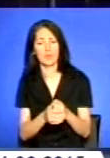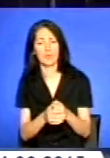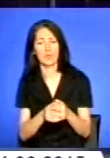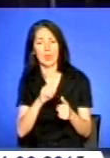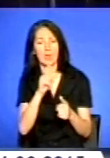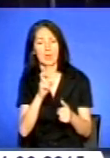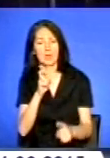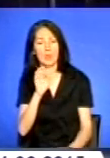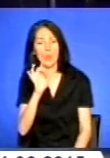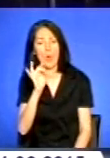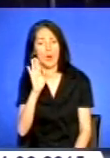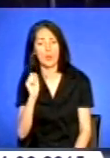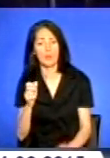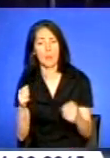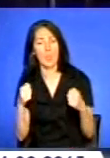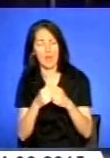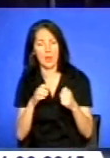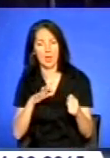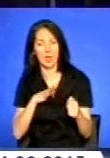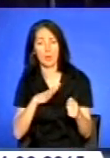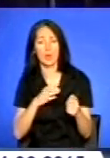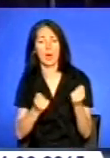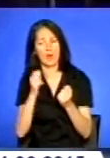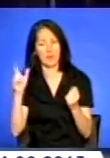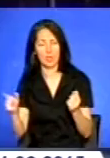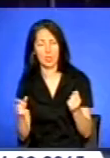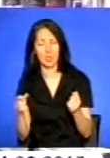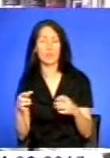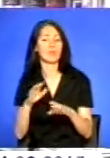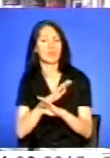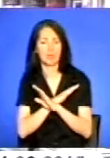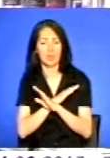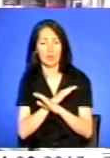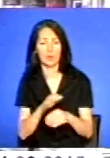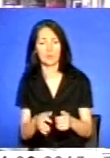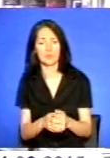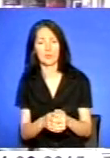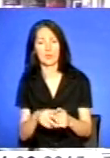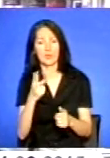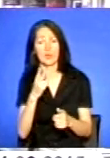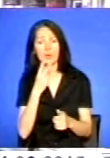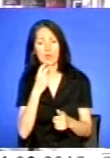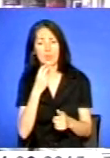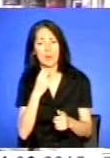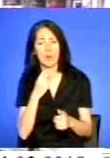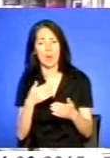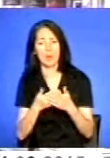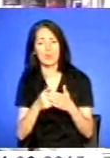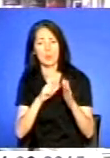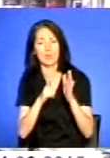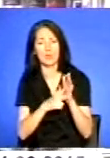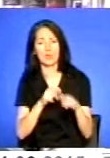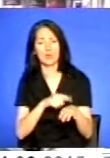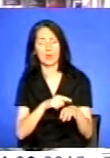На Зборівщині трапилося ДТП. На жаль, водій автомобіля загинув. Подробиці у відеоматеріалі. 3 червня, близько